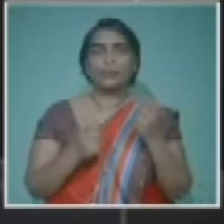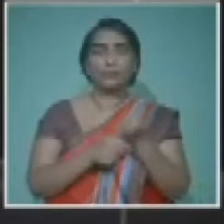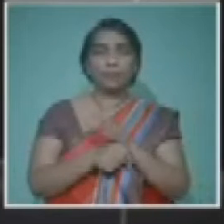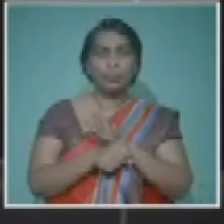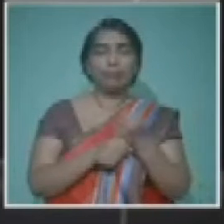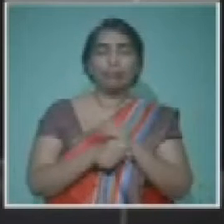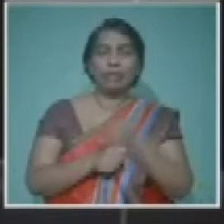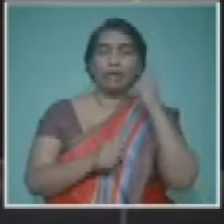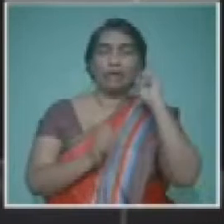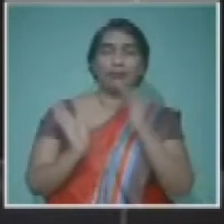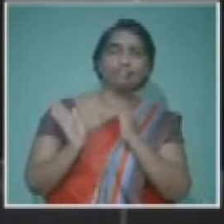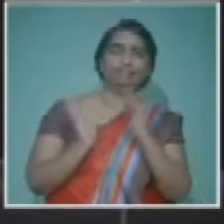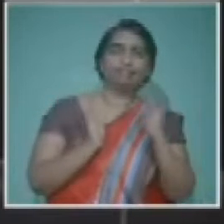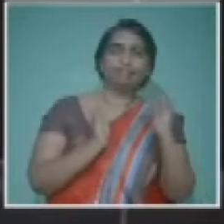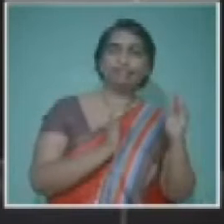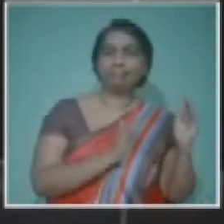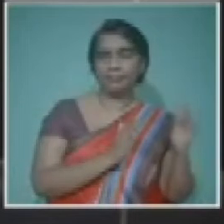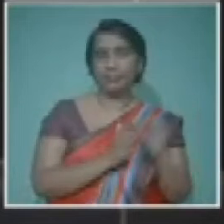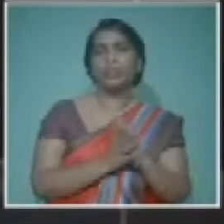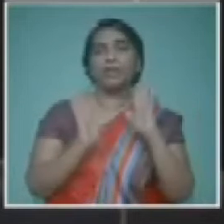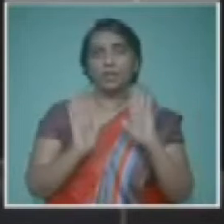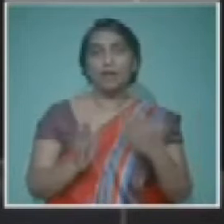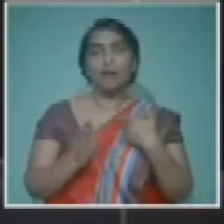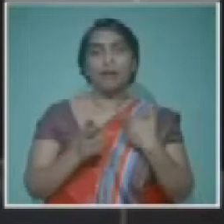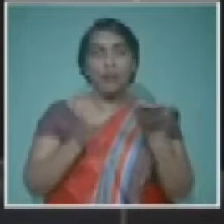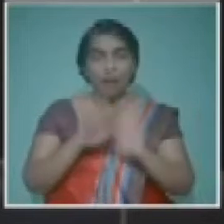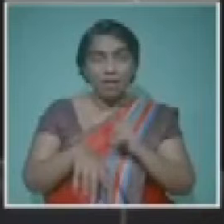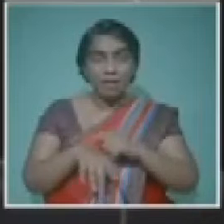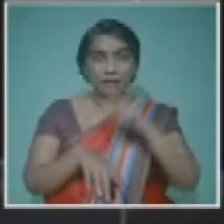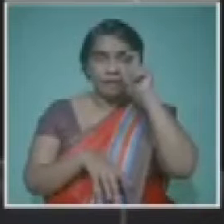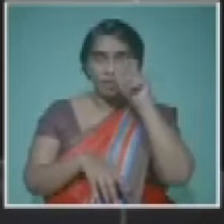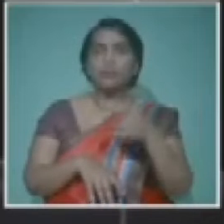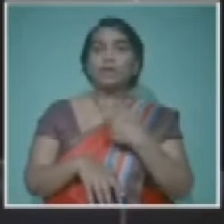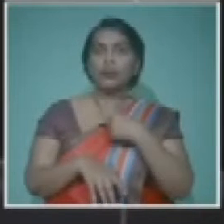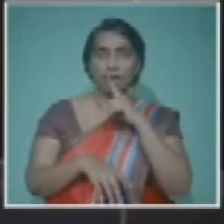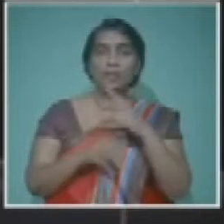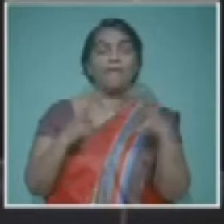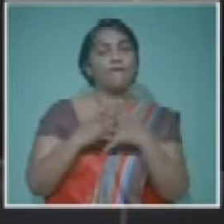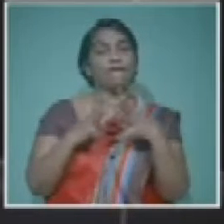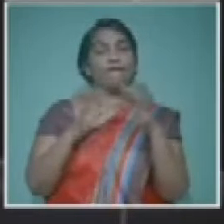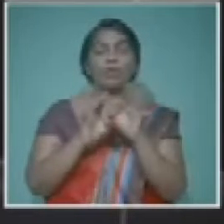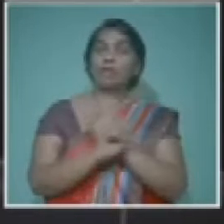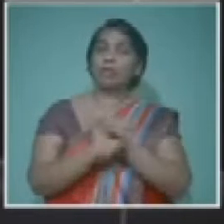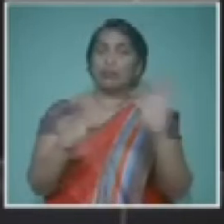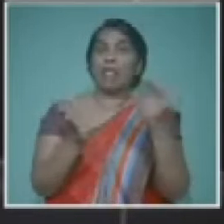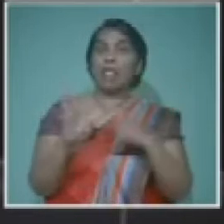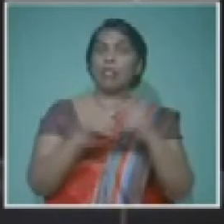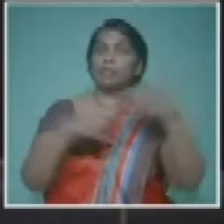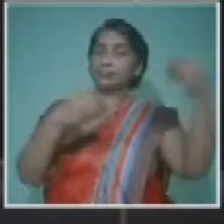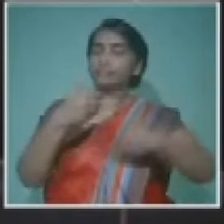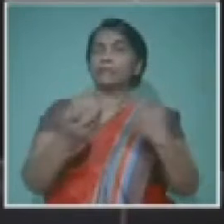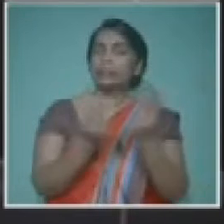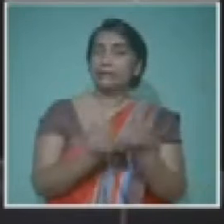කීකේ නිලධාරීන් යාට මෑට ගින් ගින් හිටියා. පස්සේ මම අවසාන මොහොතේ දැකලා තමයි කිව්වේ එහෙනම් වෙබ්සයිට් එකට දාලා හරි ආයුධපත් කැඳවලා